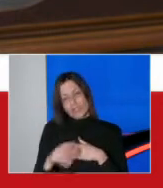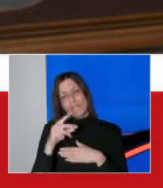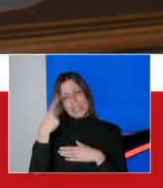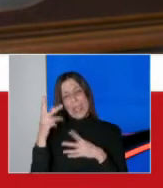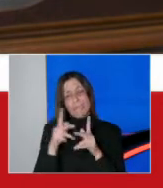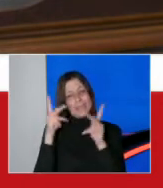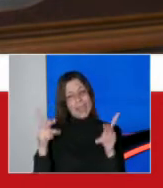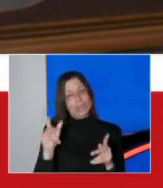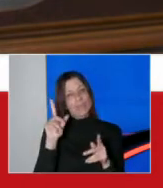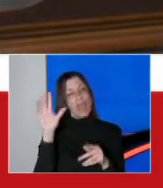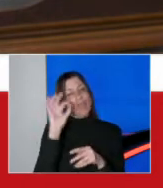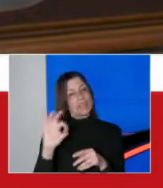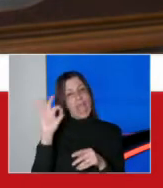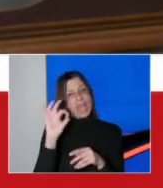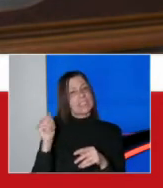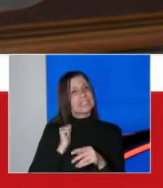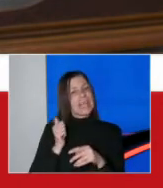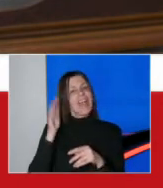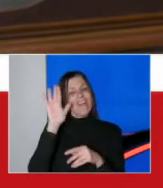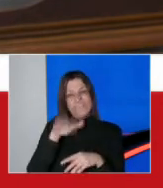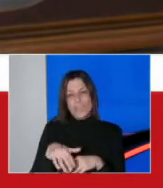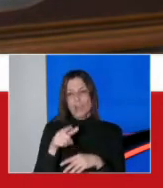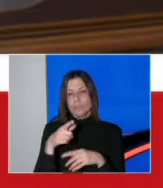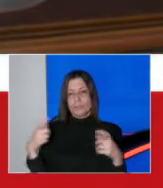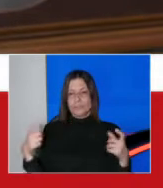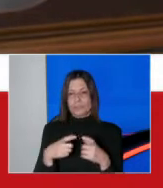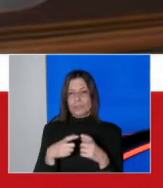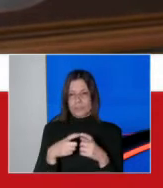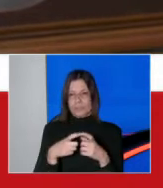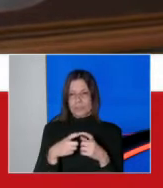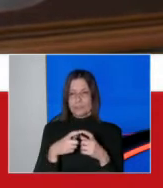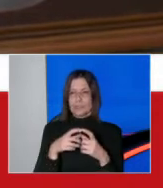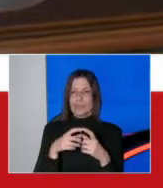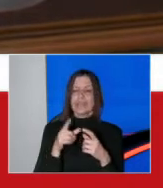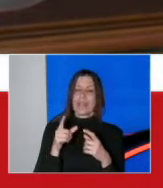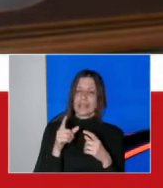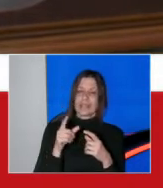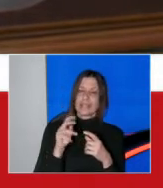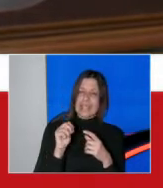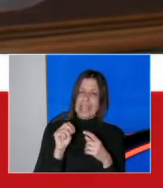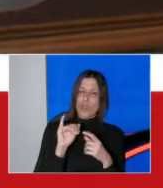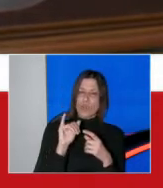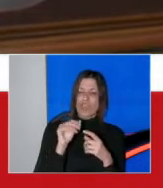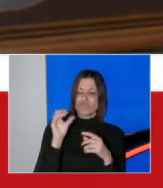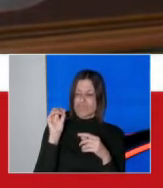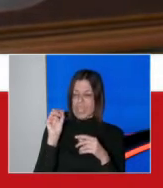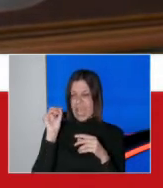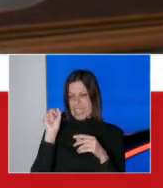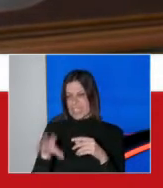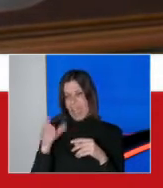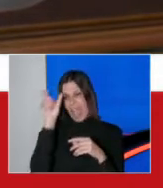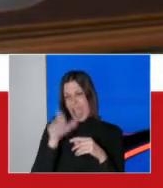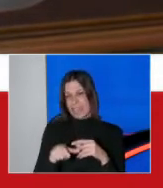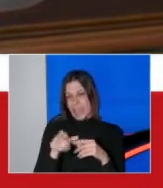אבל עדיין צהל, למרות אותה יחידת נצח יהודה שנטשה שם אדם למותו, שזה מעשה חמור